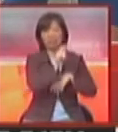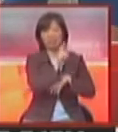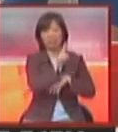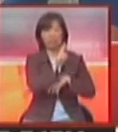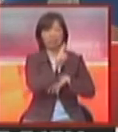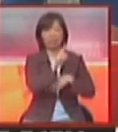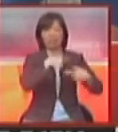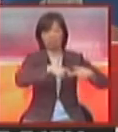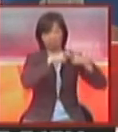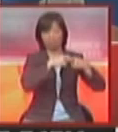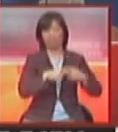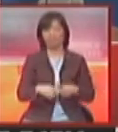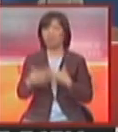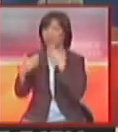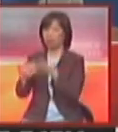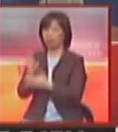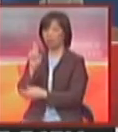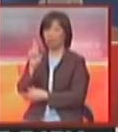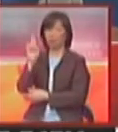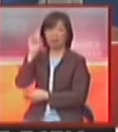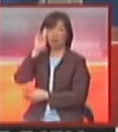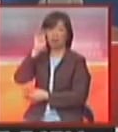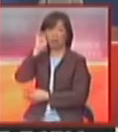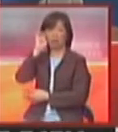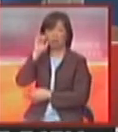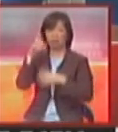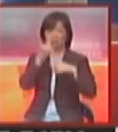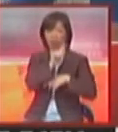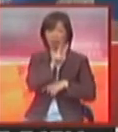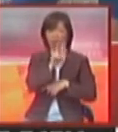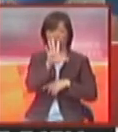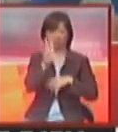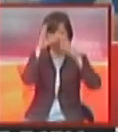po, Attorney Ray Espinosa, TV5 President and CEO.